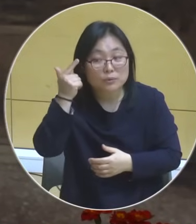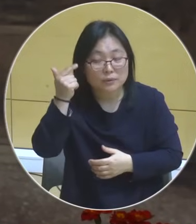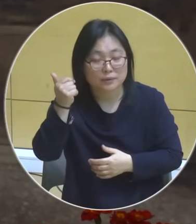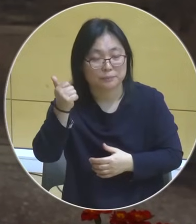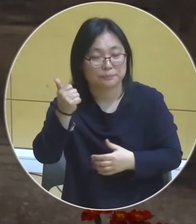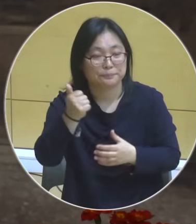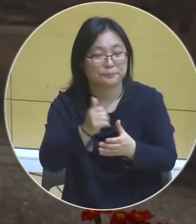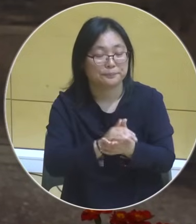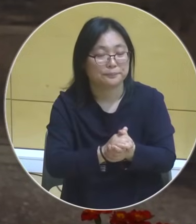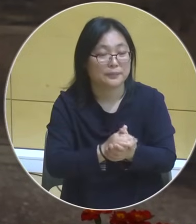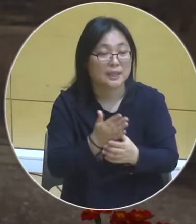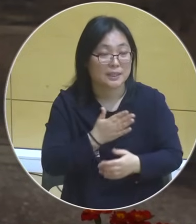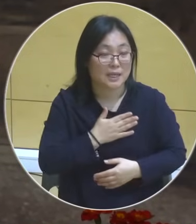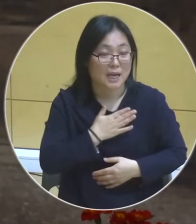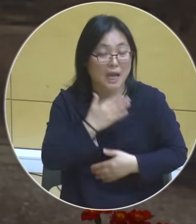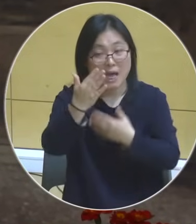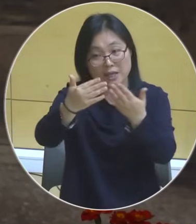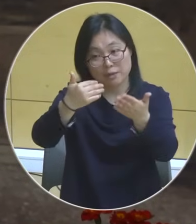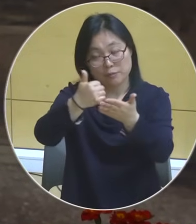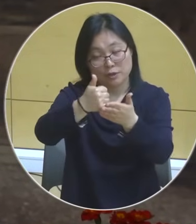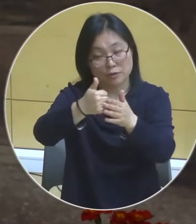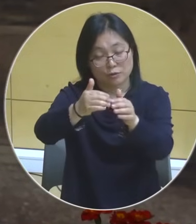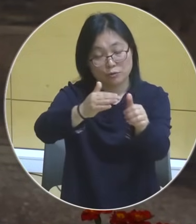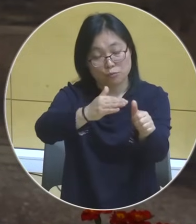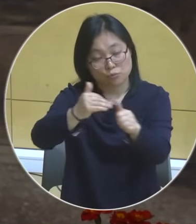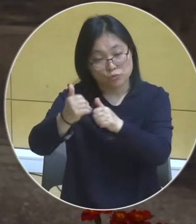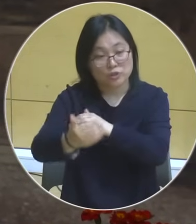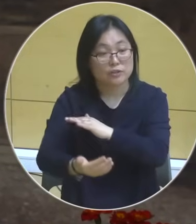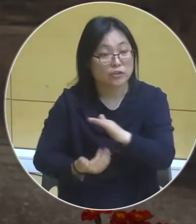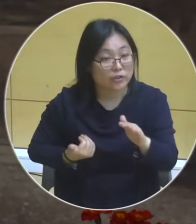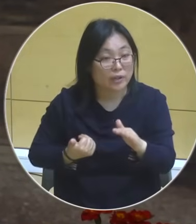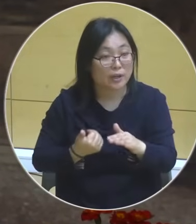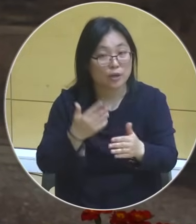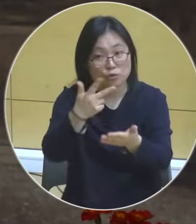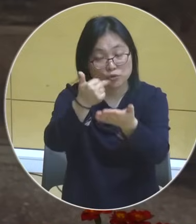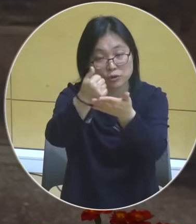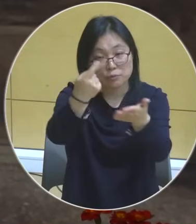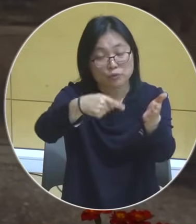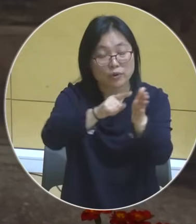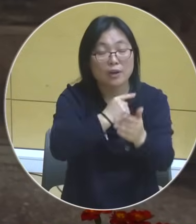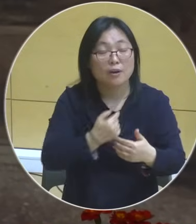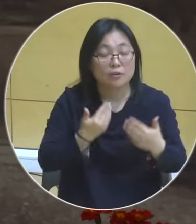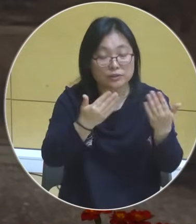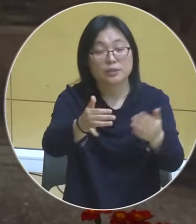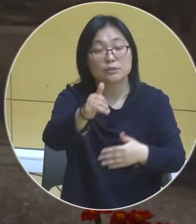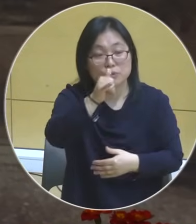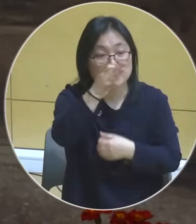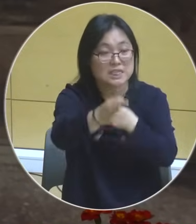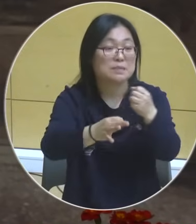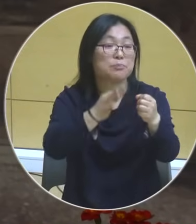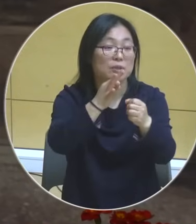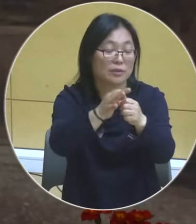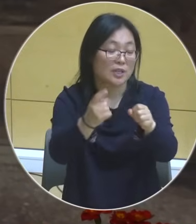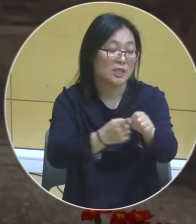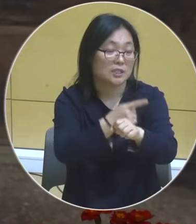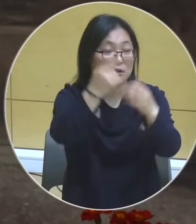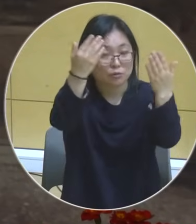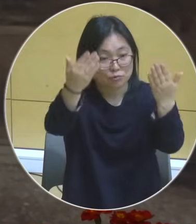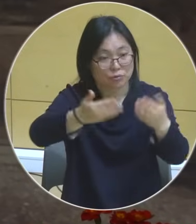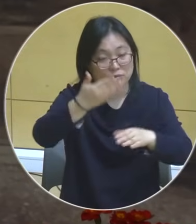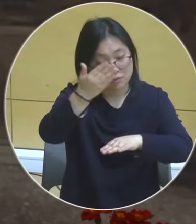목사님, 제가 하나님께서 부르시기 전에 주님을 위해 헌신할 수 있는 10년의 시간을 주셔서